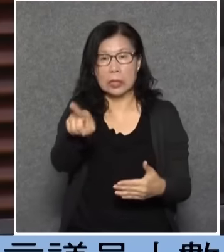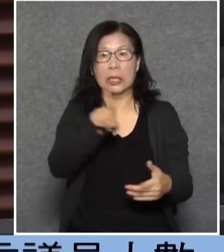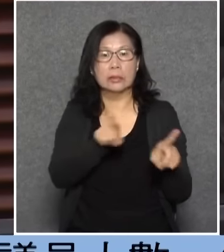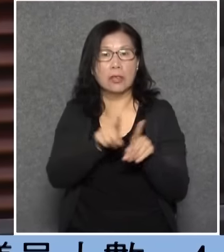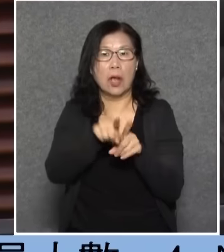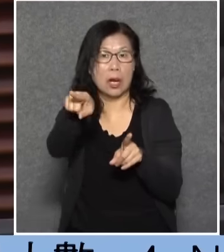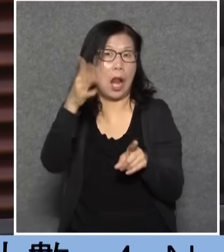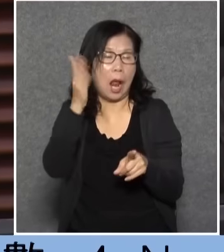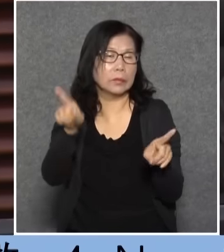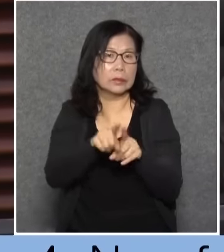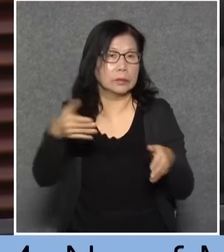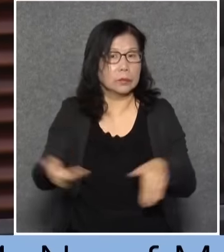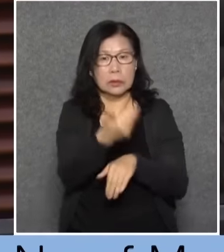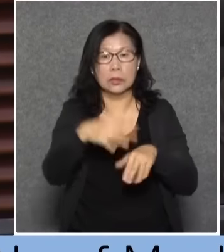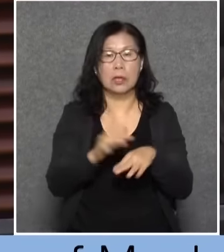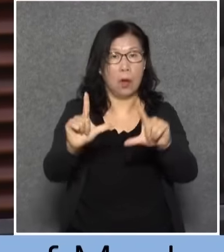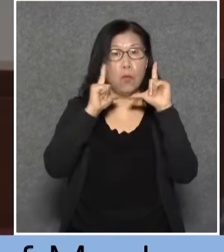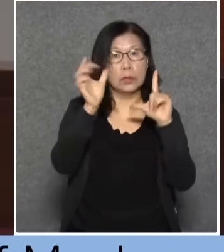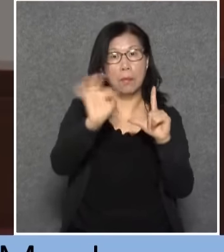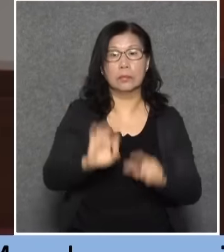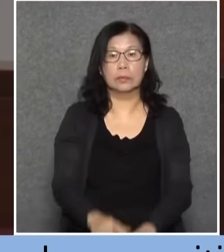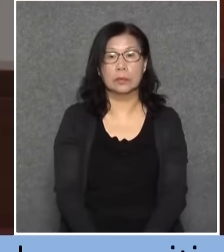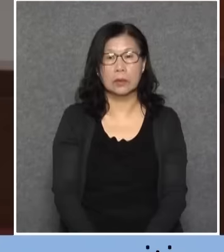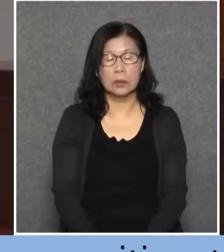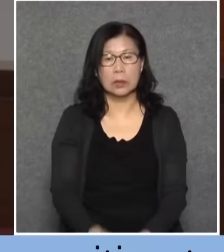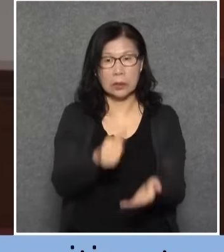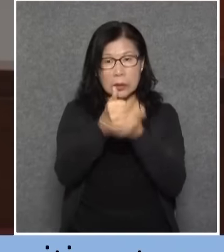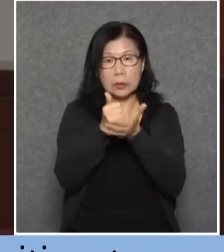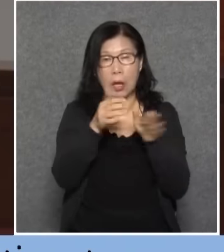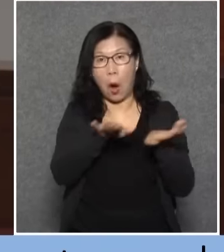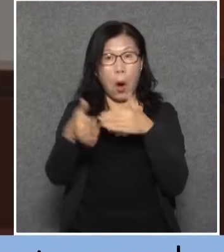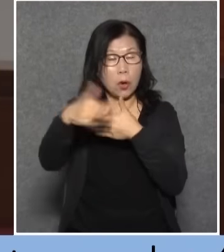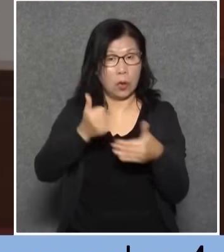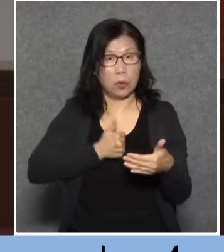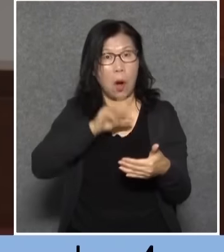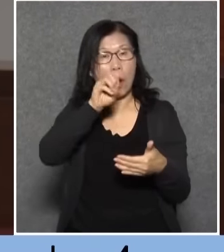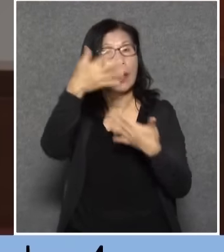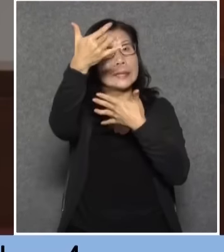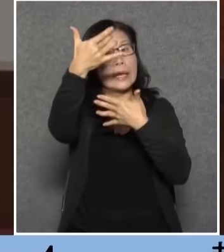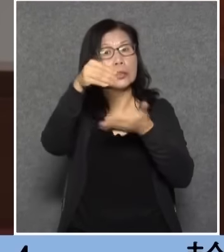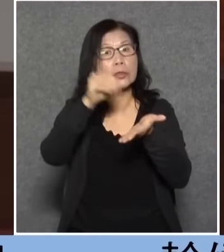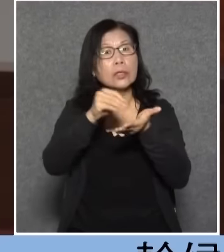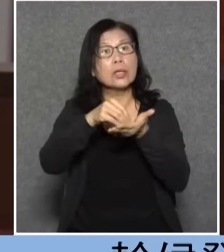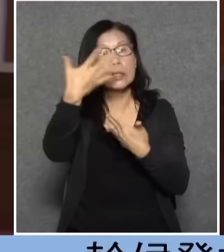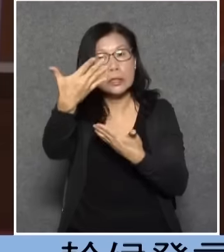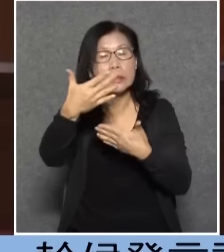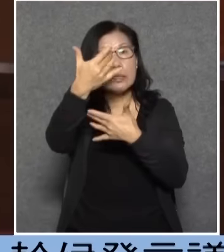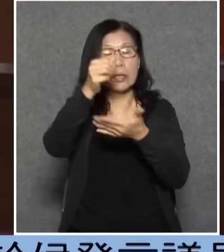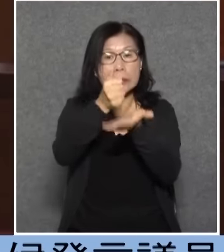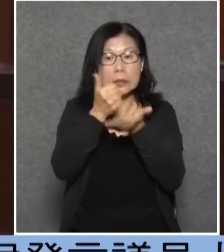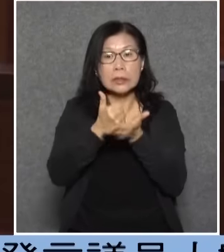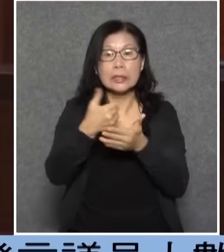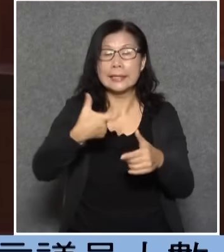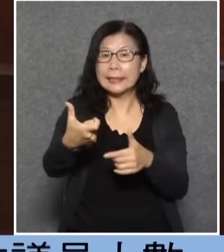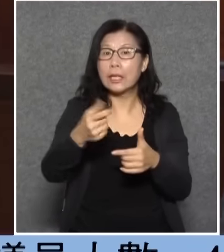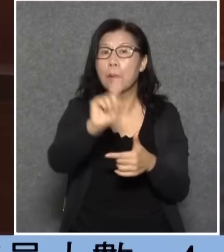告訴你，主席，他沒有答我問題。你說聘請海外顧問，幾時聘請？你說已聘請，幾時聘請？幾多錢？